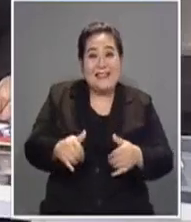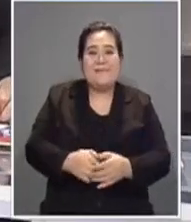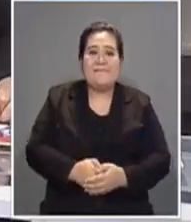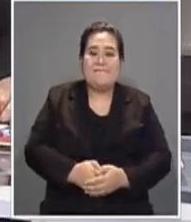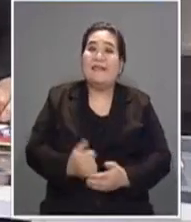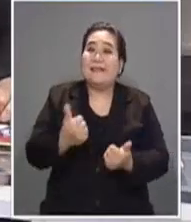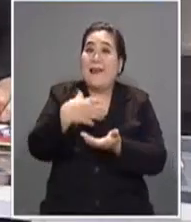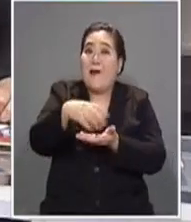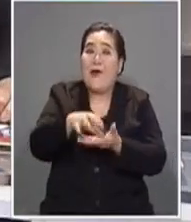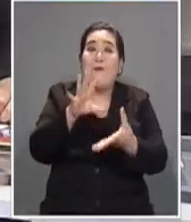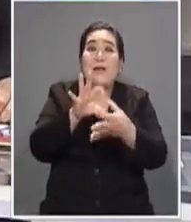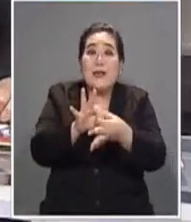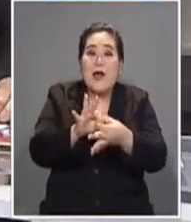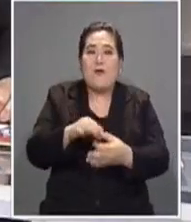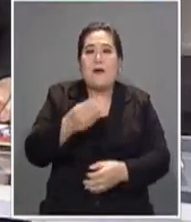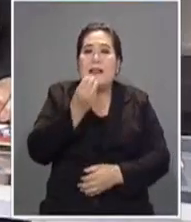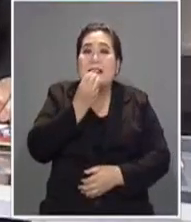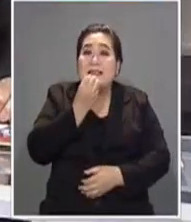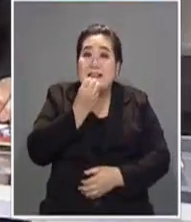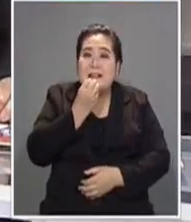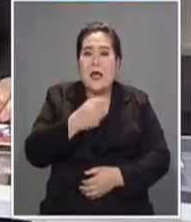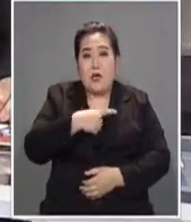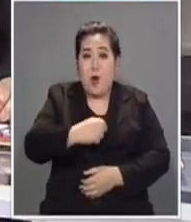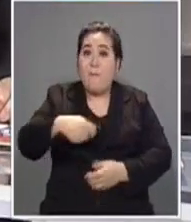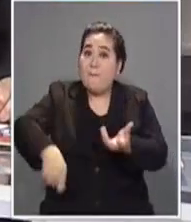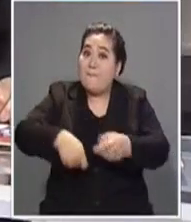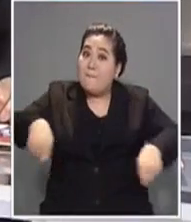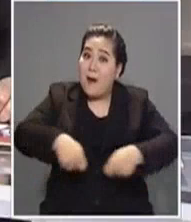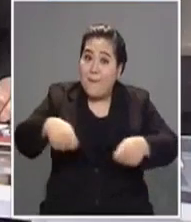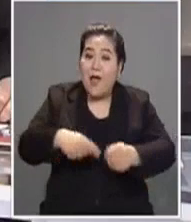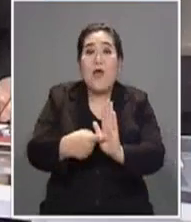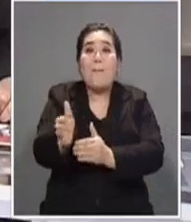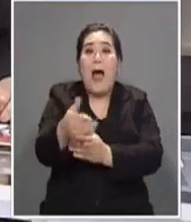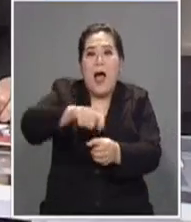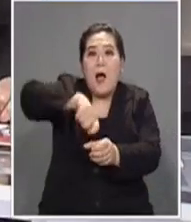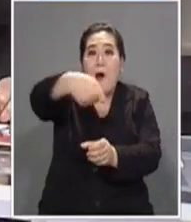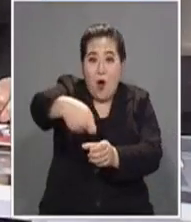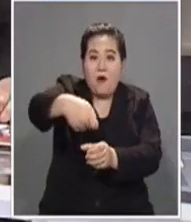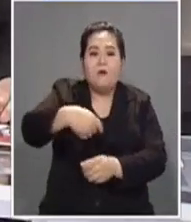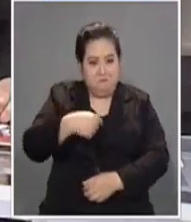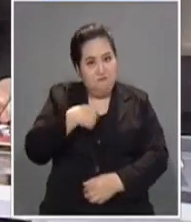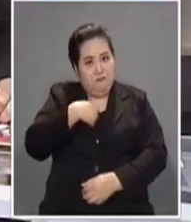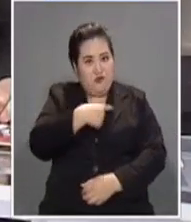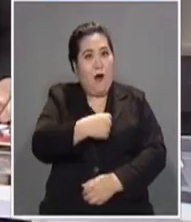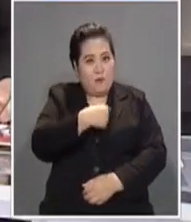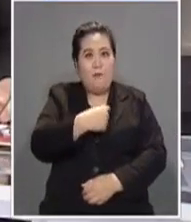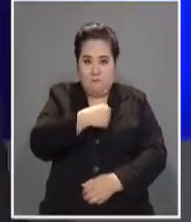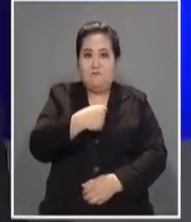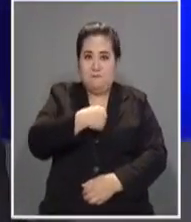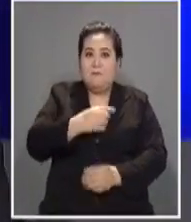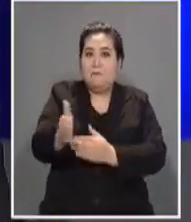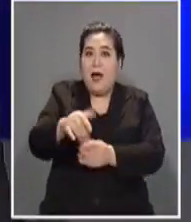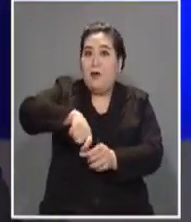นิยมทานปลากระป๋องแหมกินอยู่แล้วแหละชอบมาก ผมบอกเลยว่าผมเนี่ยตัวกินปลากระป๋ อง คืออะ